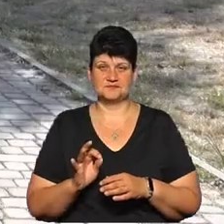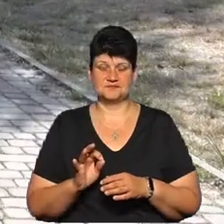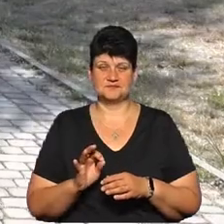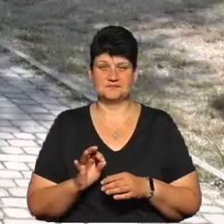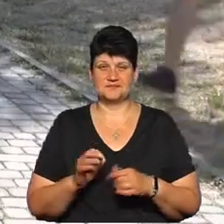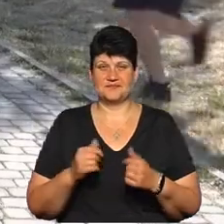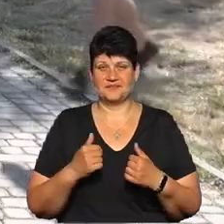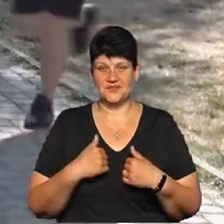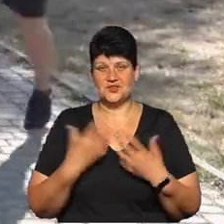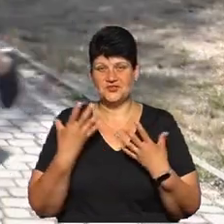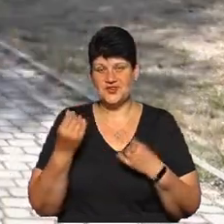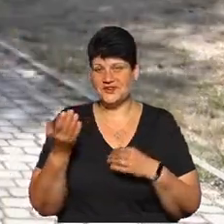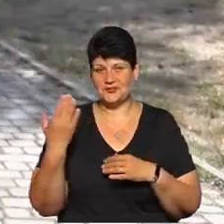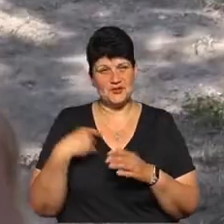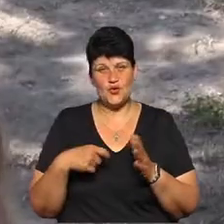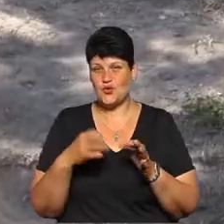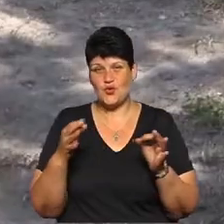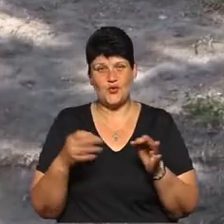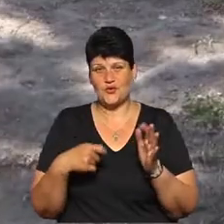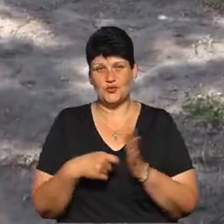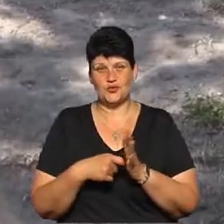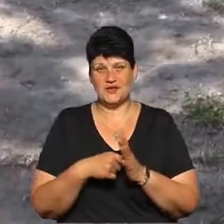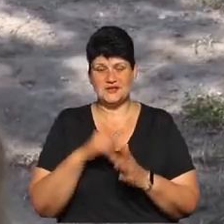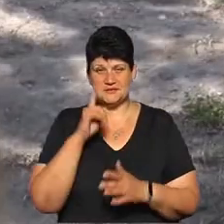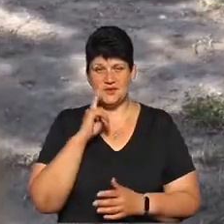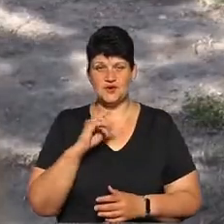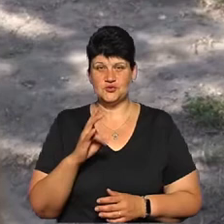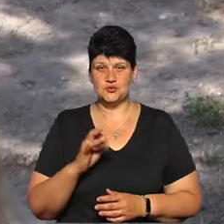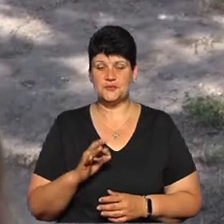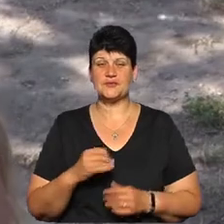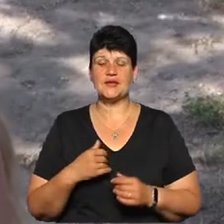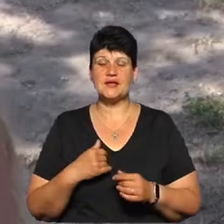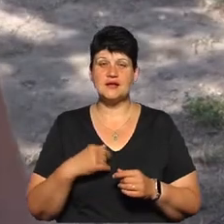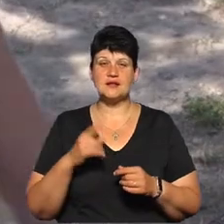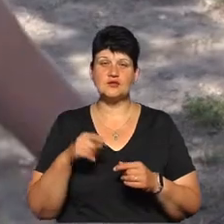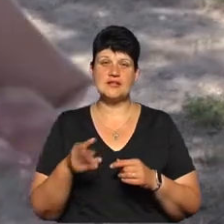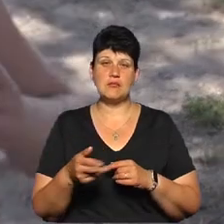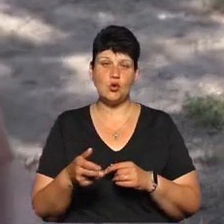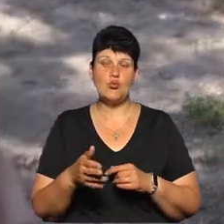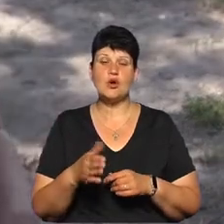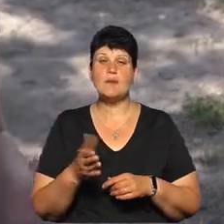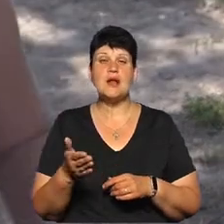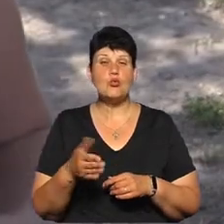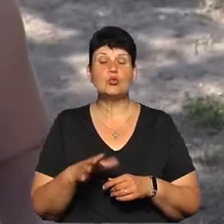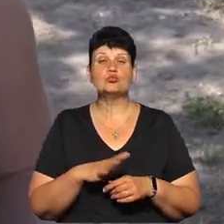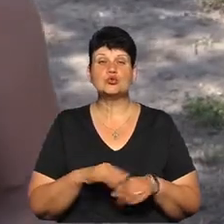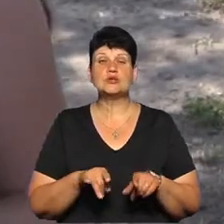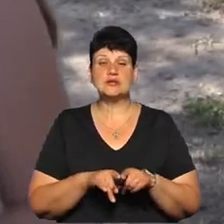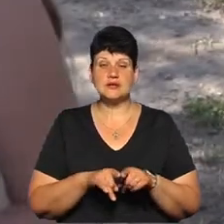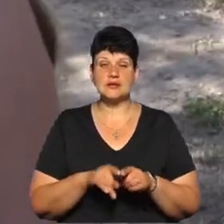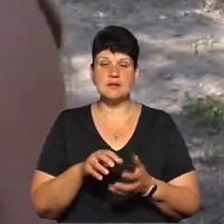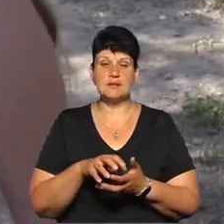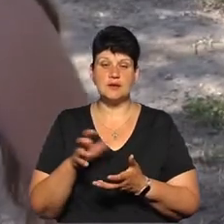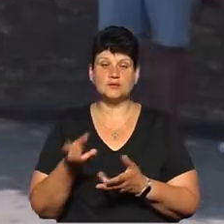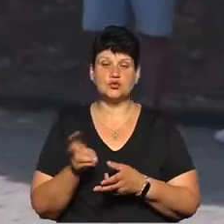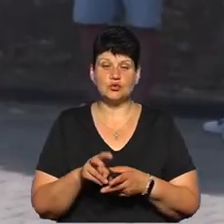Мене ще так ніколи не кормили так смачно. Я дізналась більше про Бога, тому що в нас в Маріуполі було так, що пасочку на якесь свято прийшов,